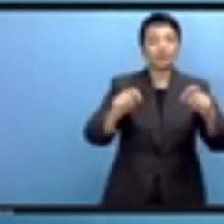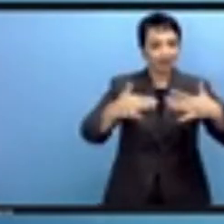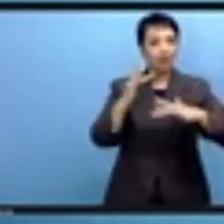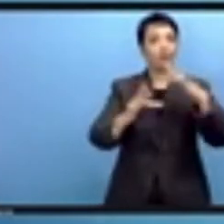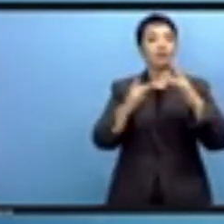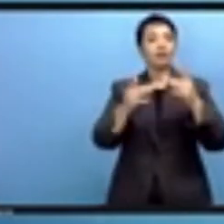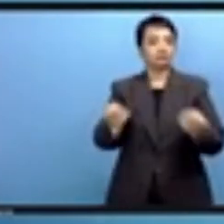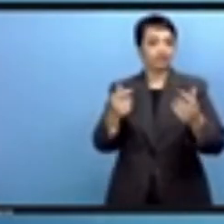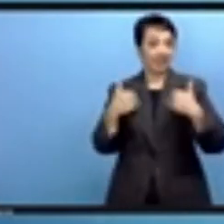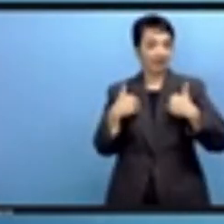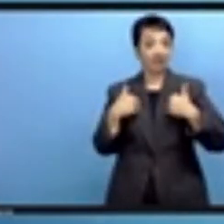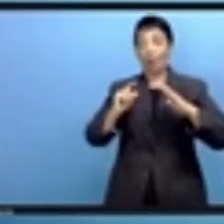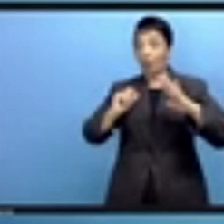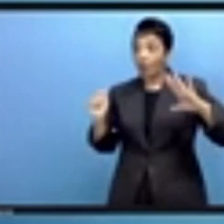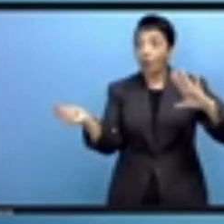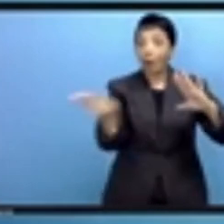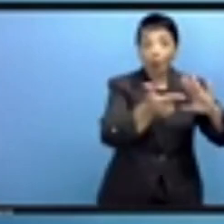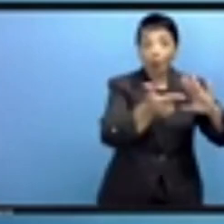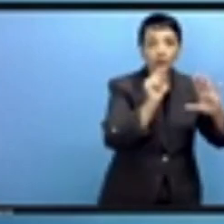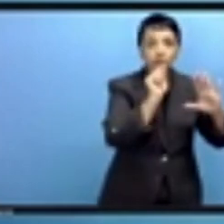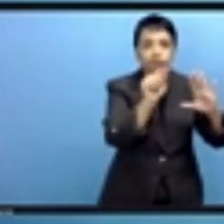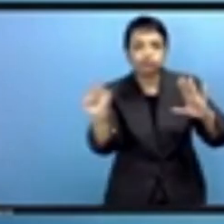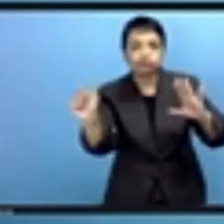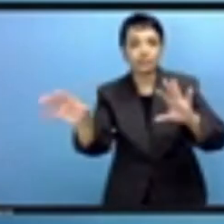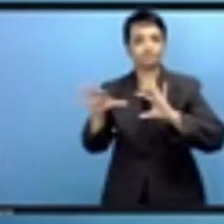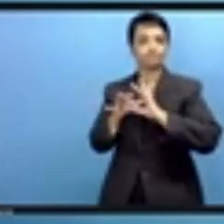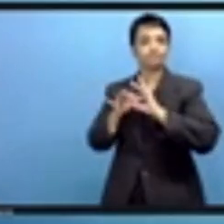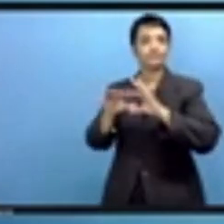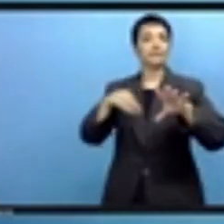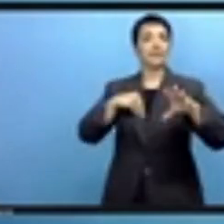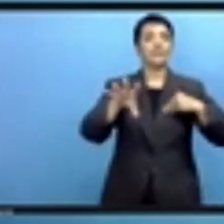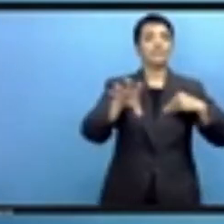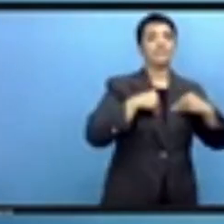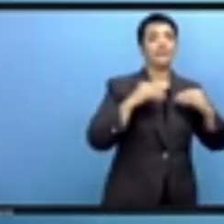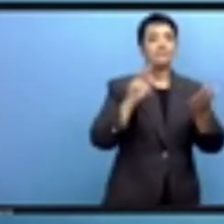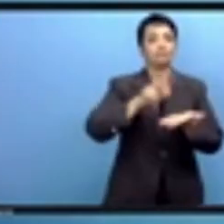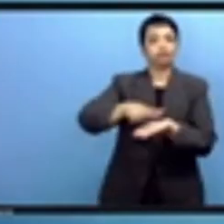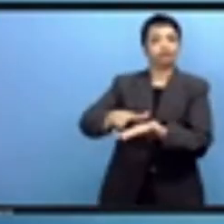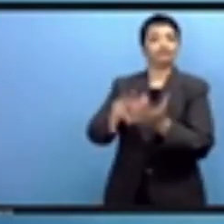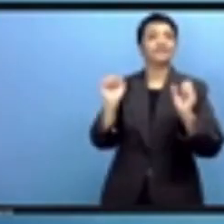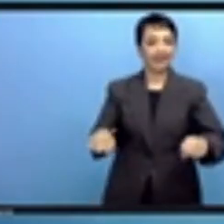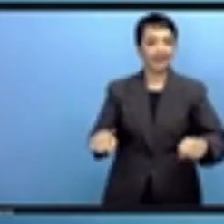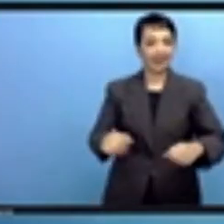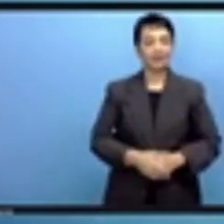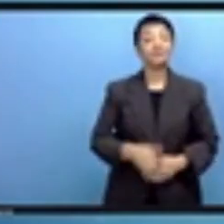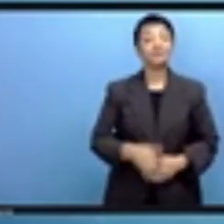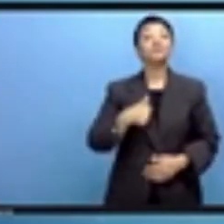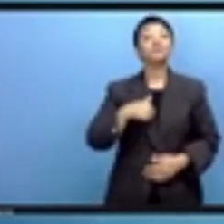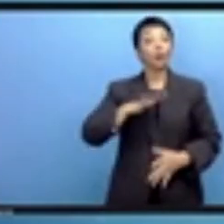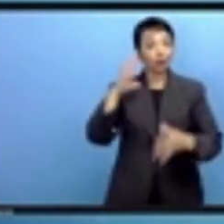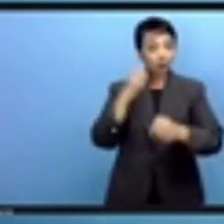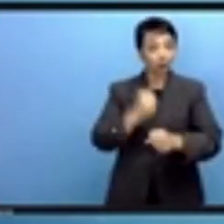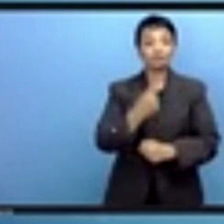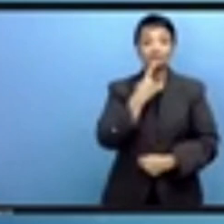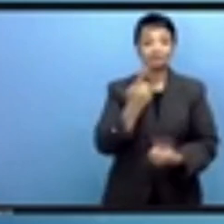数字化平台的这样一个监管的全球化的模型，那么使所有的我们的这个相关的利益相关方都能